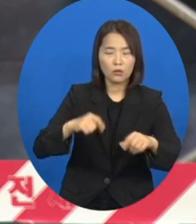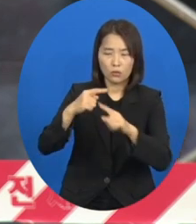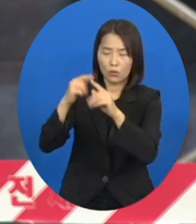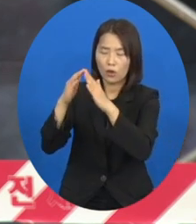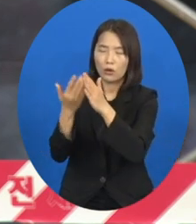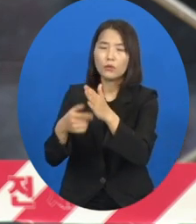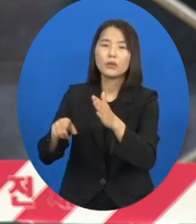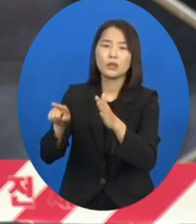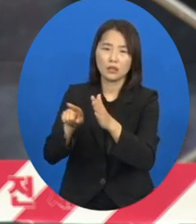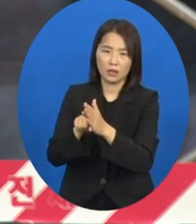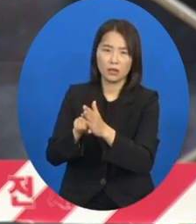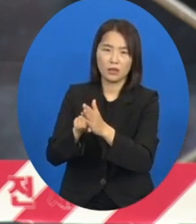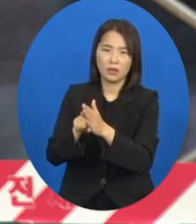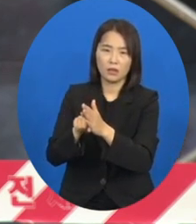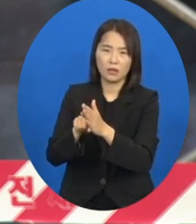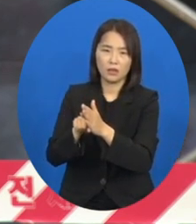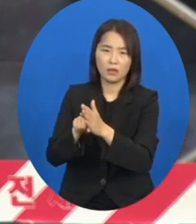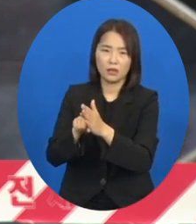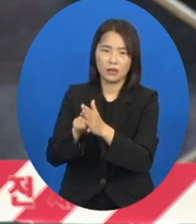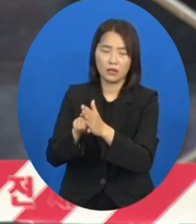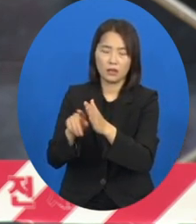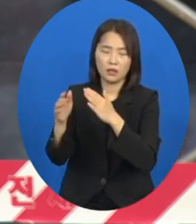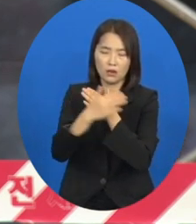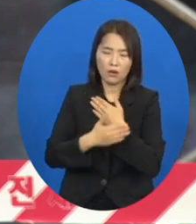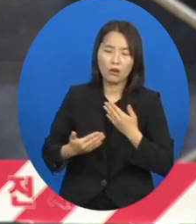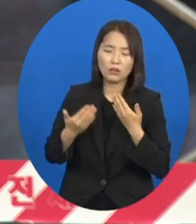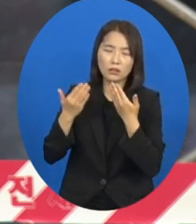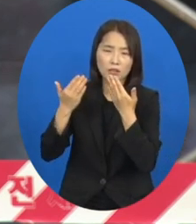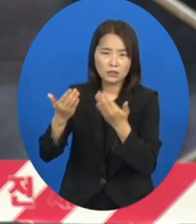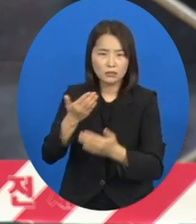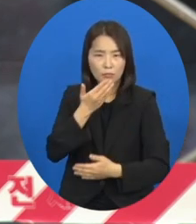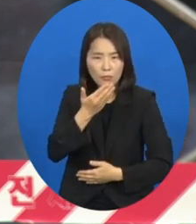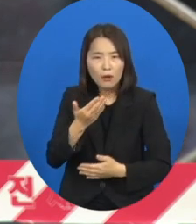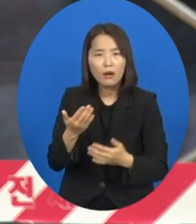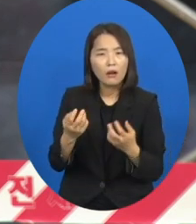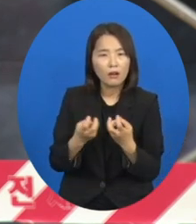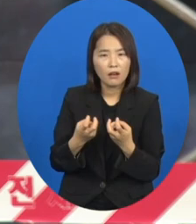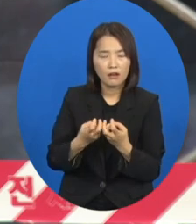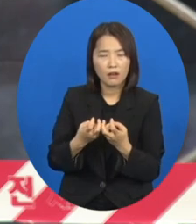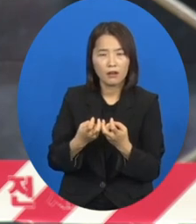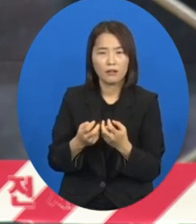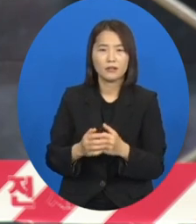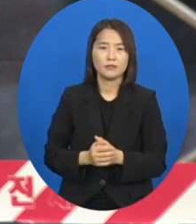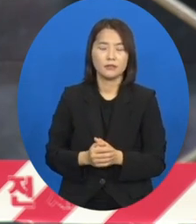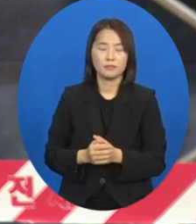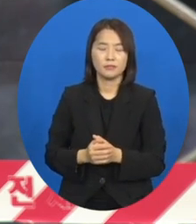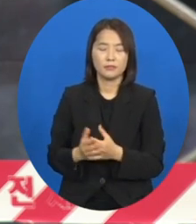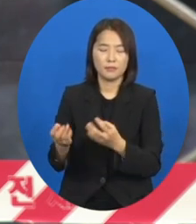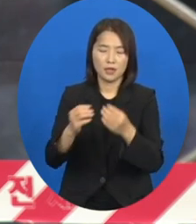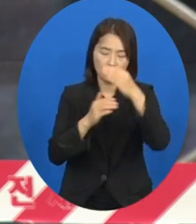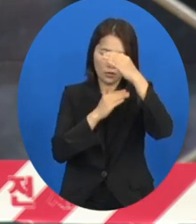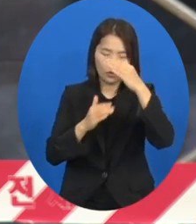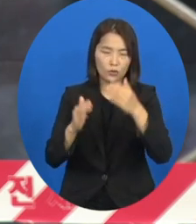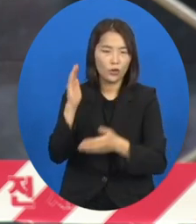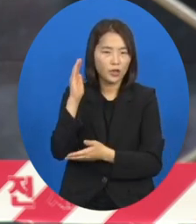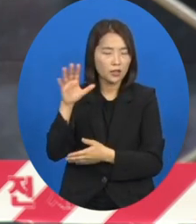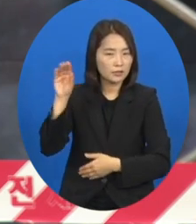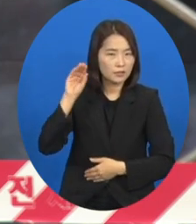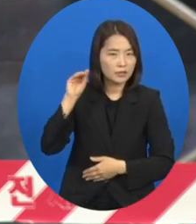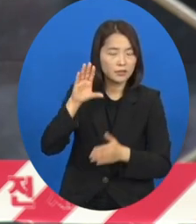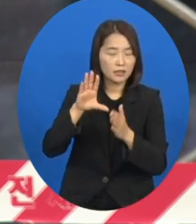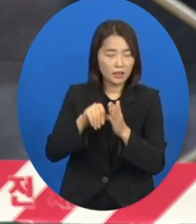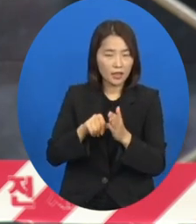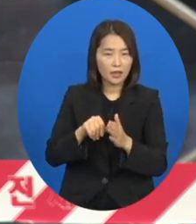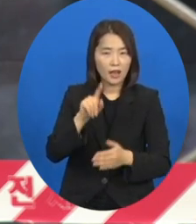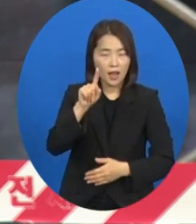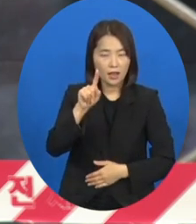위해서 이렇게 헌신할 수 있었을까? 많은 성도들의 이야기를 들으면서 한 가지 공통점이